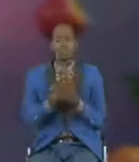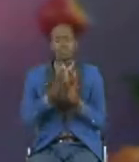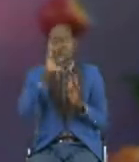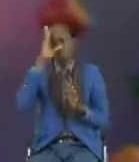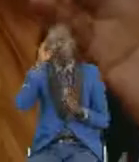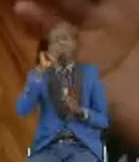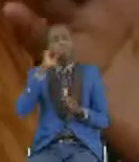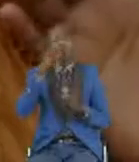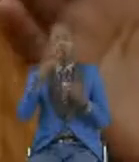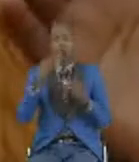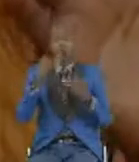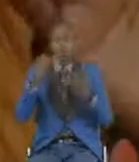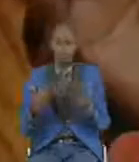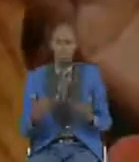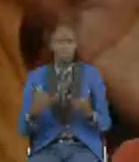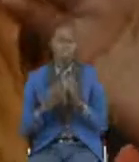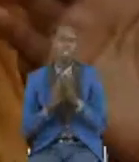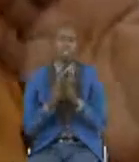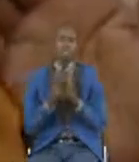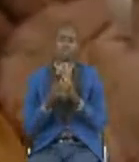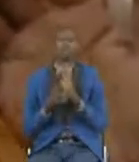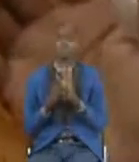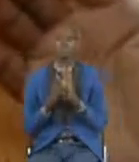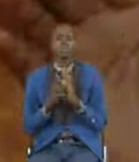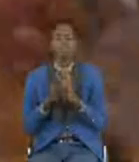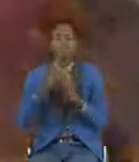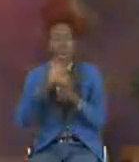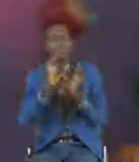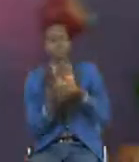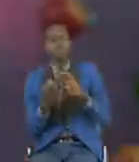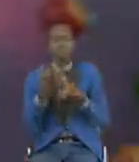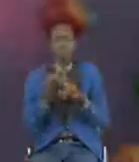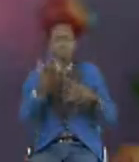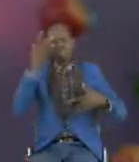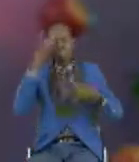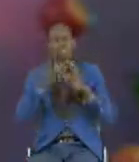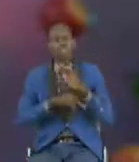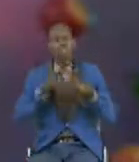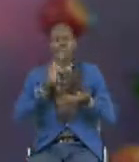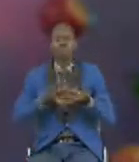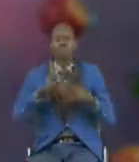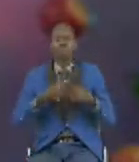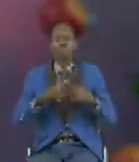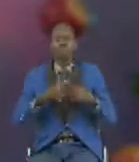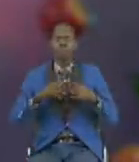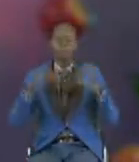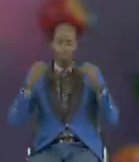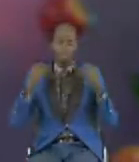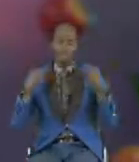du présent. La conversion de la maladie à la santé. La conversion